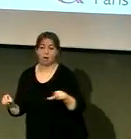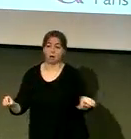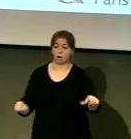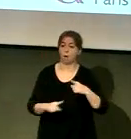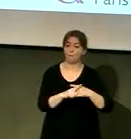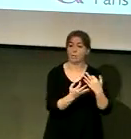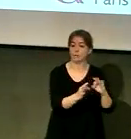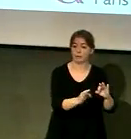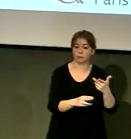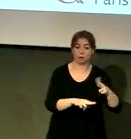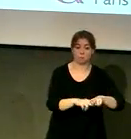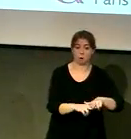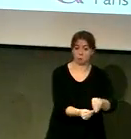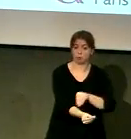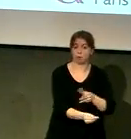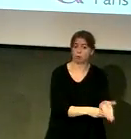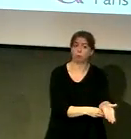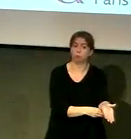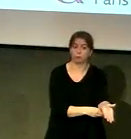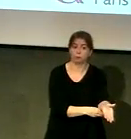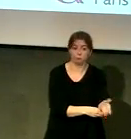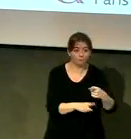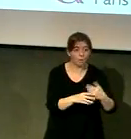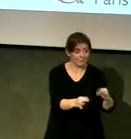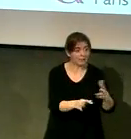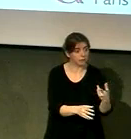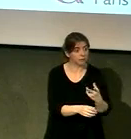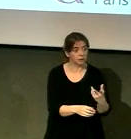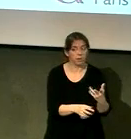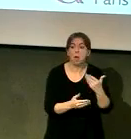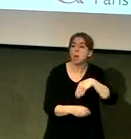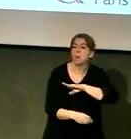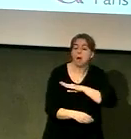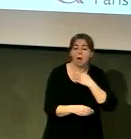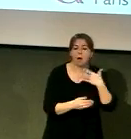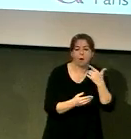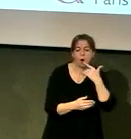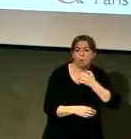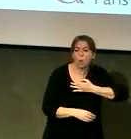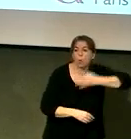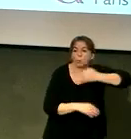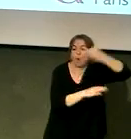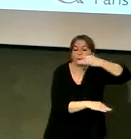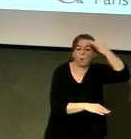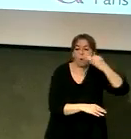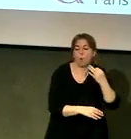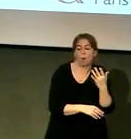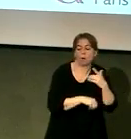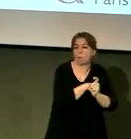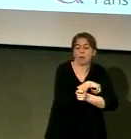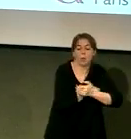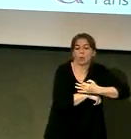de mourir de façon précoce, pas forcément de surdose, comme on s'y enfin voilà, c'est pas